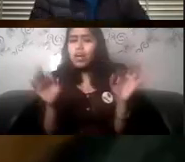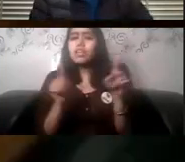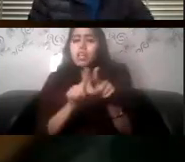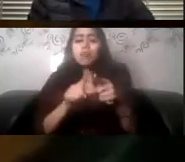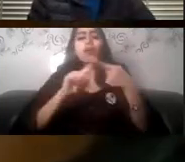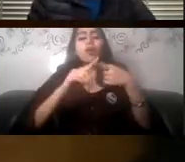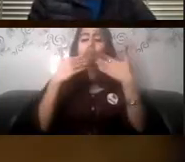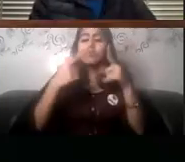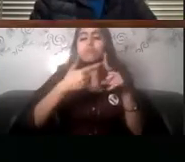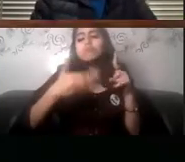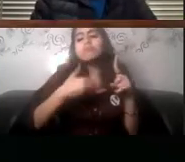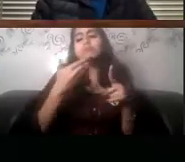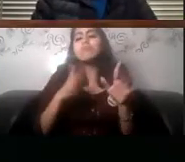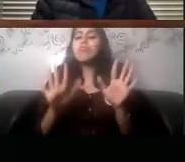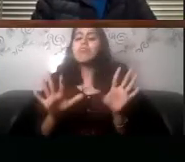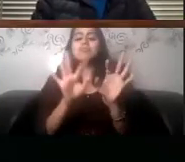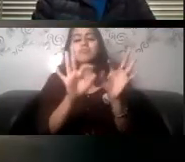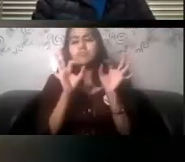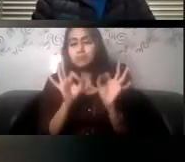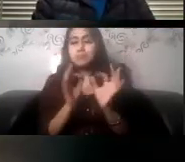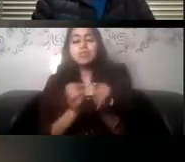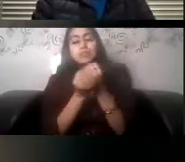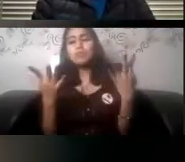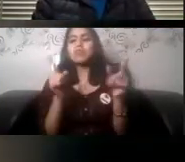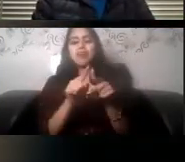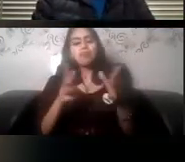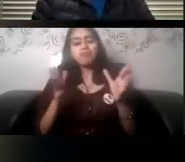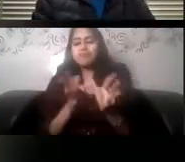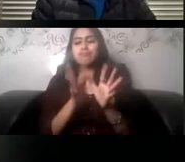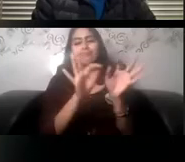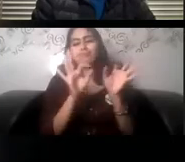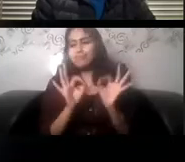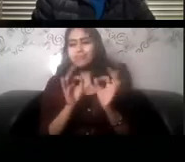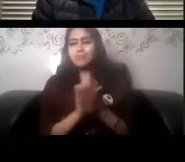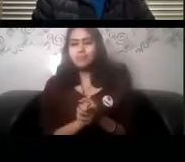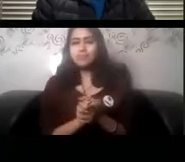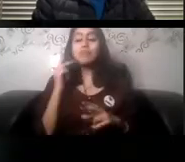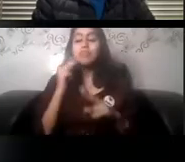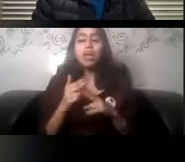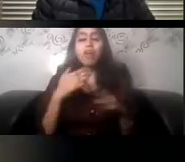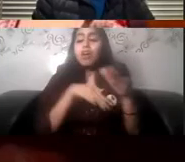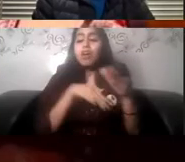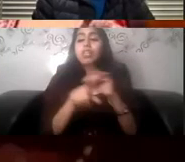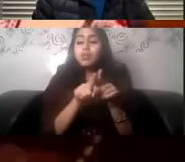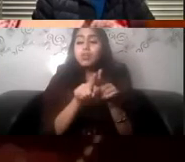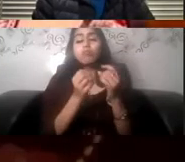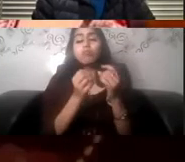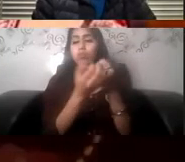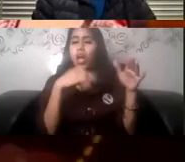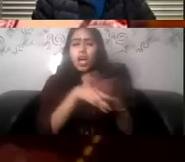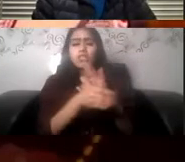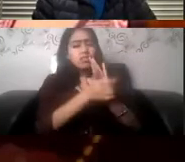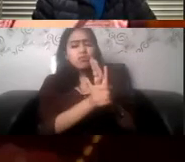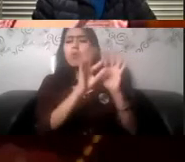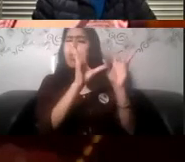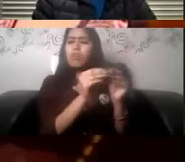फ्री ऑफ कॉस्ट। इट्स सो मोटिवेशनल, बिकॉज इन लोगों में इतना सब कुछ है। अगर हम लोग हर एक